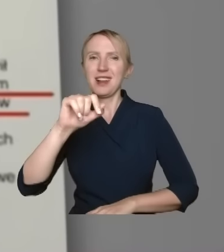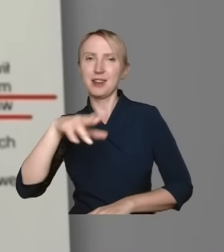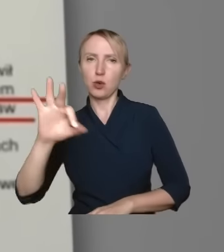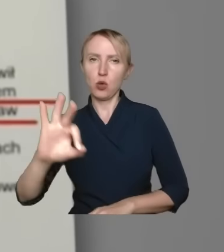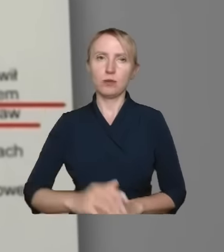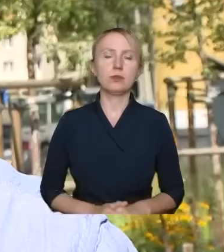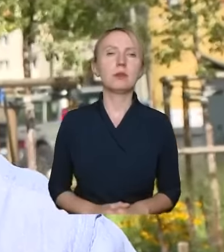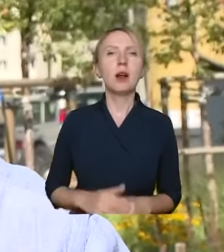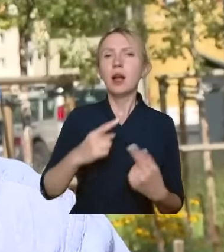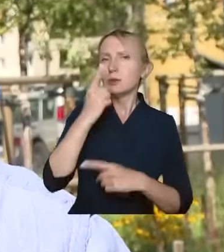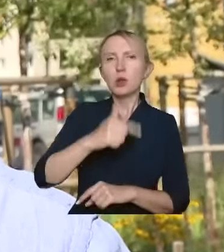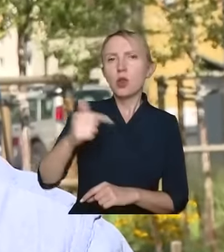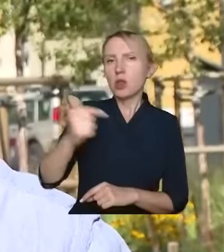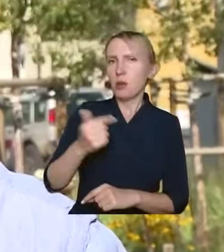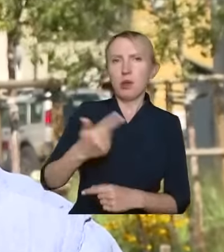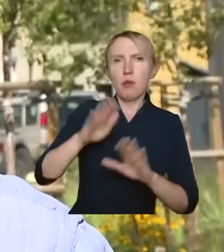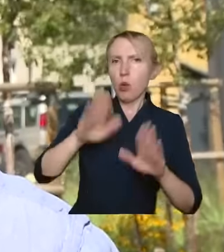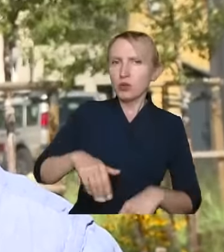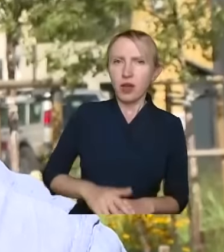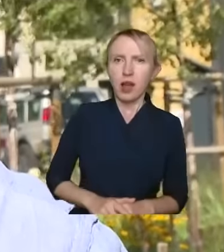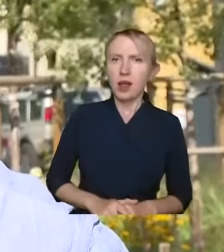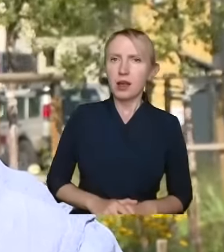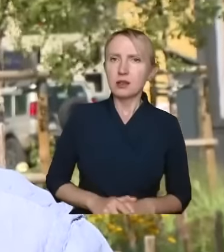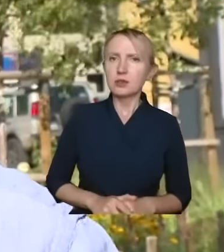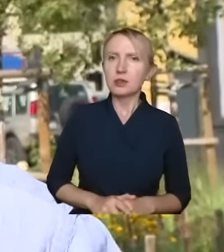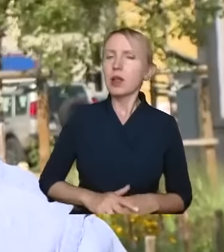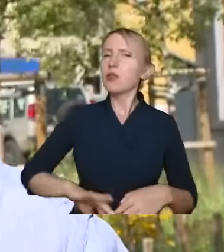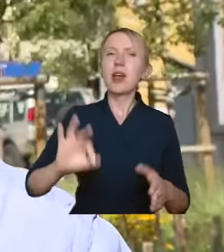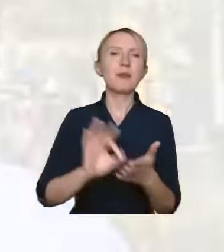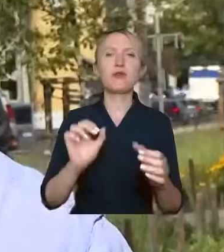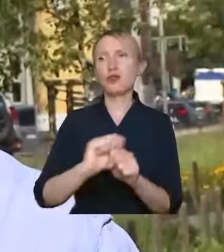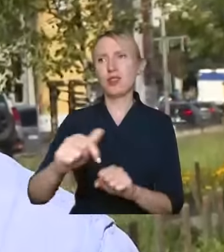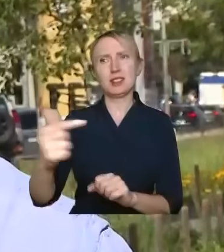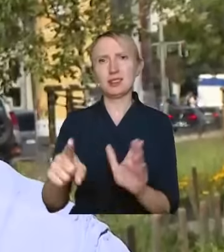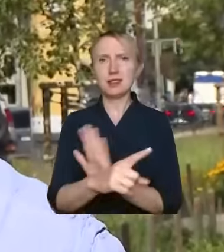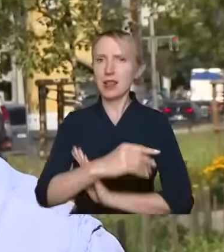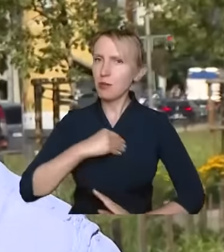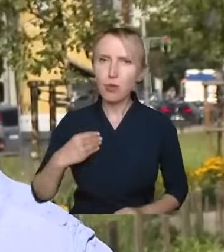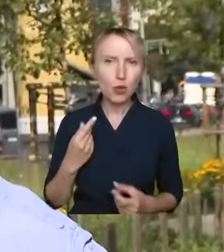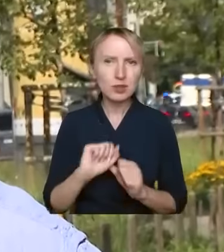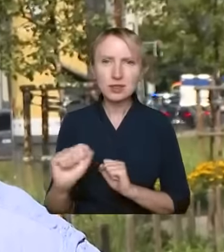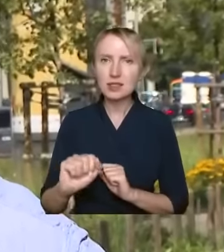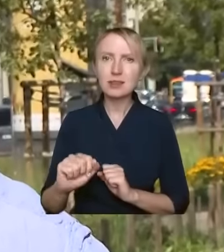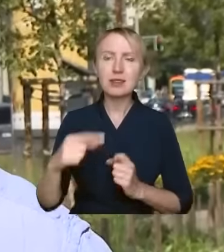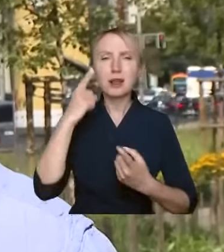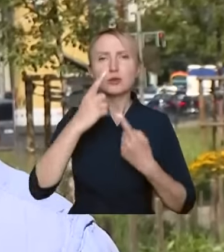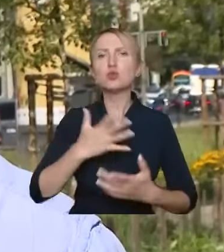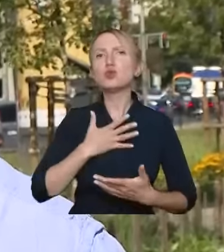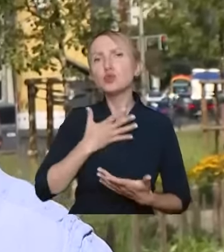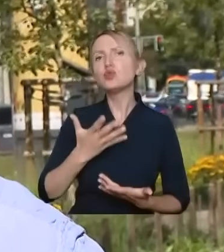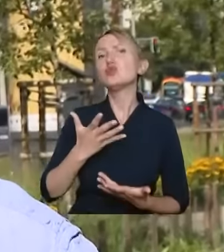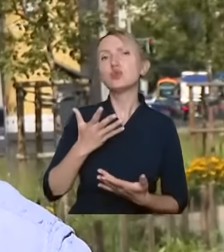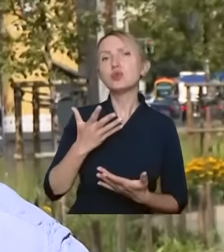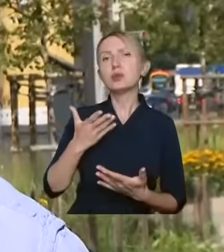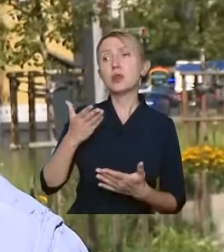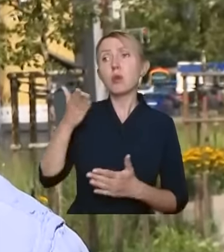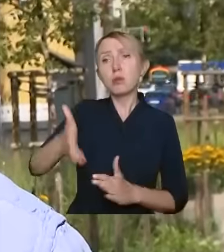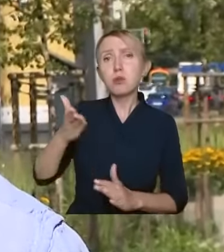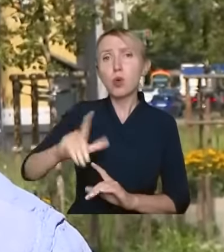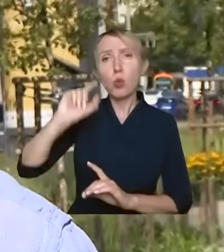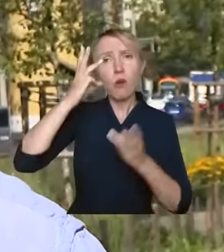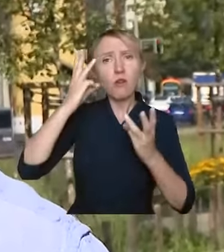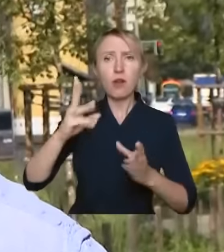że nie powinien rząd na to pozwalać i na pewno nie jest to w interesie Polski. Wydaje mi się, że taki przewoźnik raczej o strategicznym